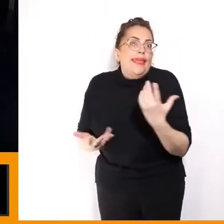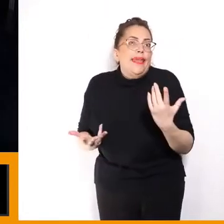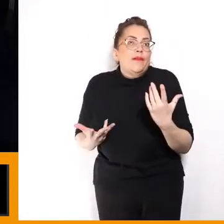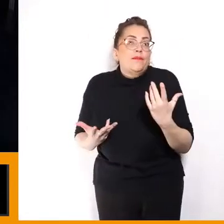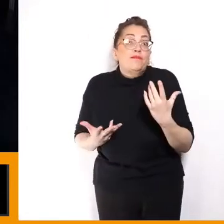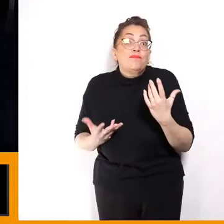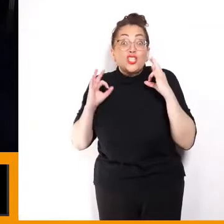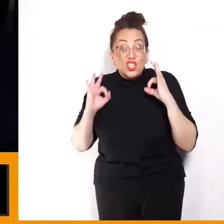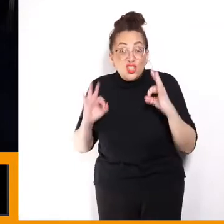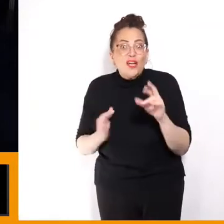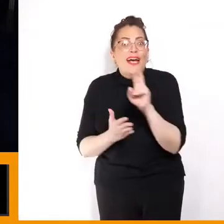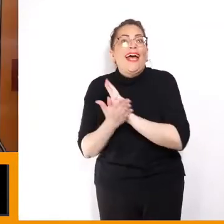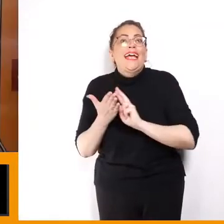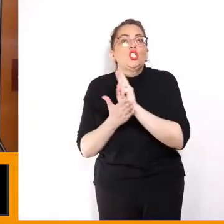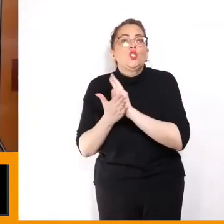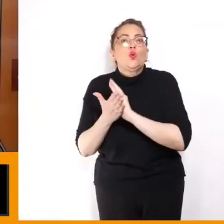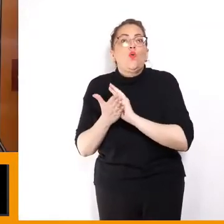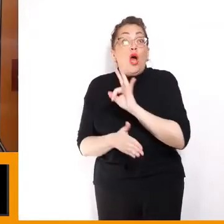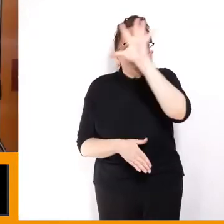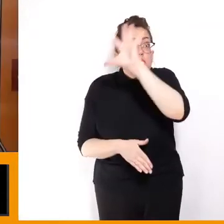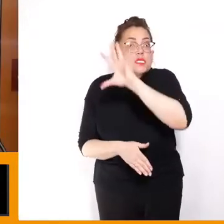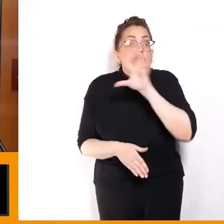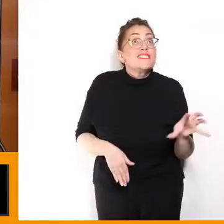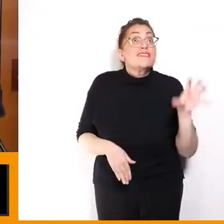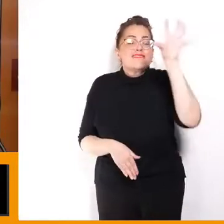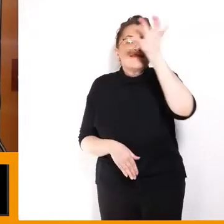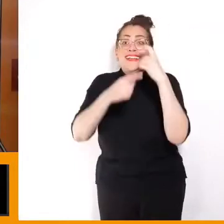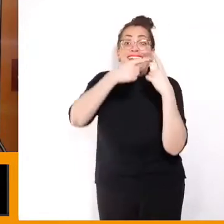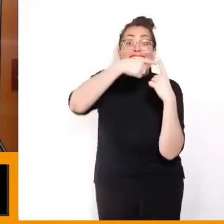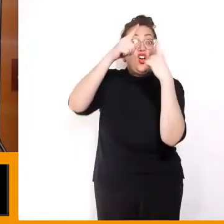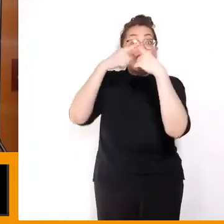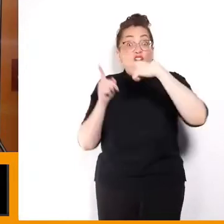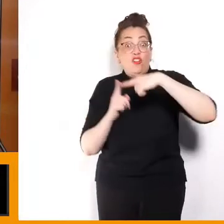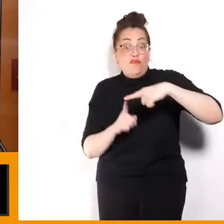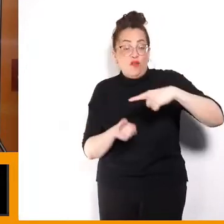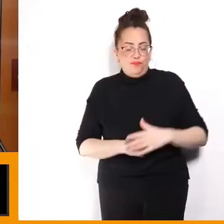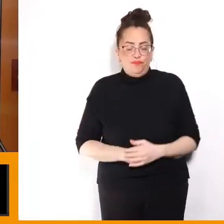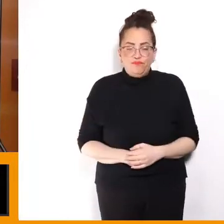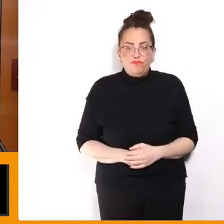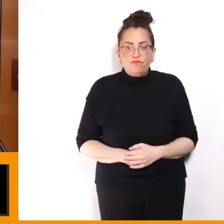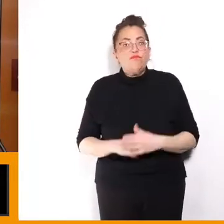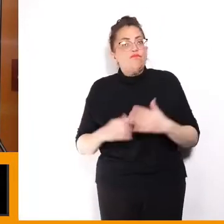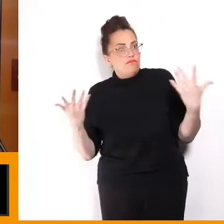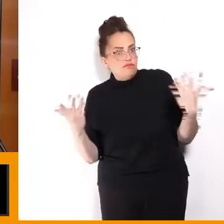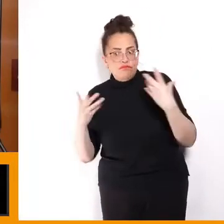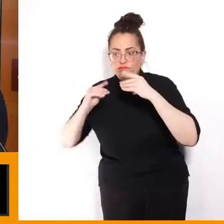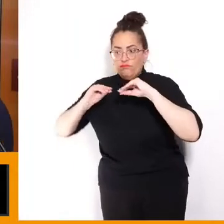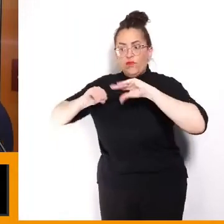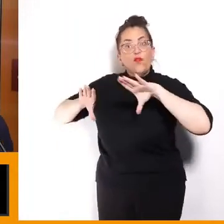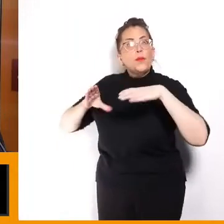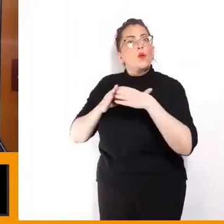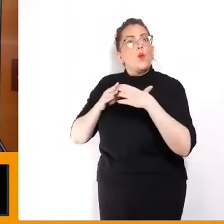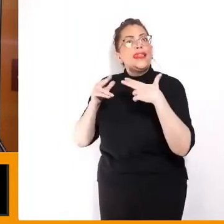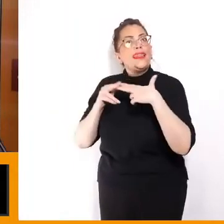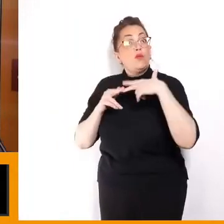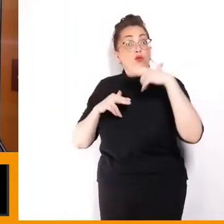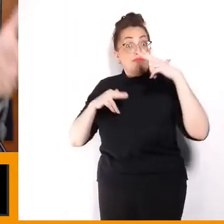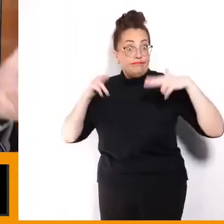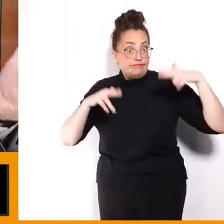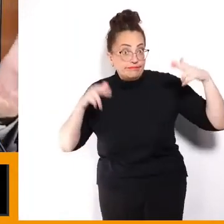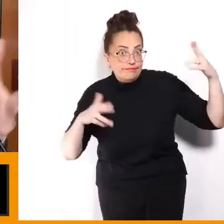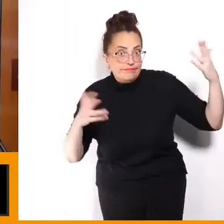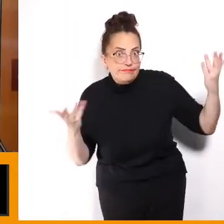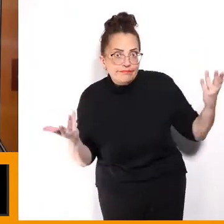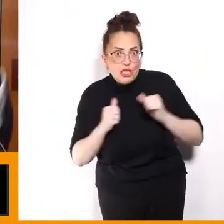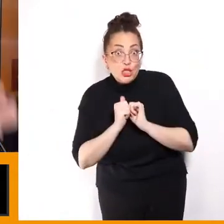régionalisation est importante. C'est d'abord aussi de l'accompagnement et de la formation. On n'a pas les mêmes niveaux de formation, les mêmes natures de formation en fonction des régions,